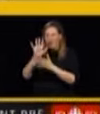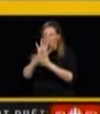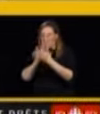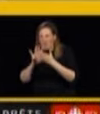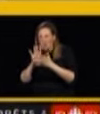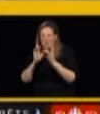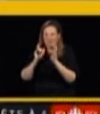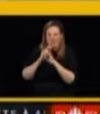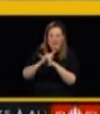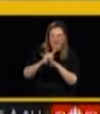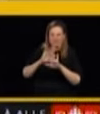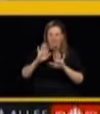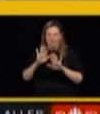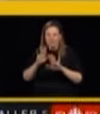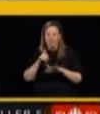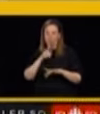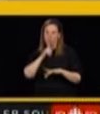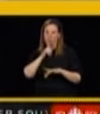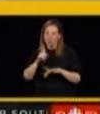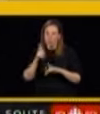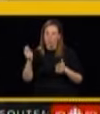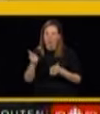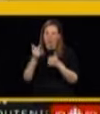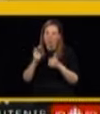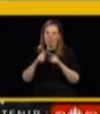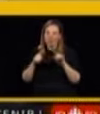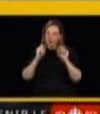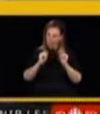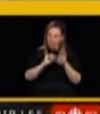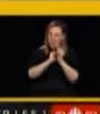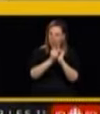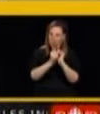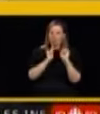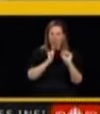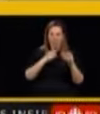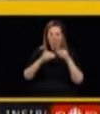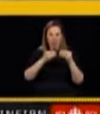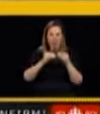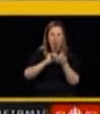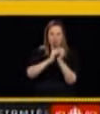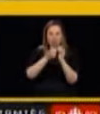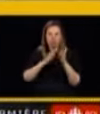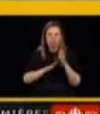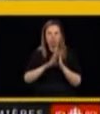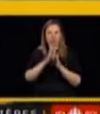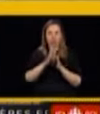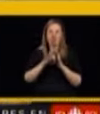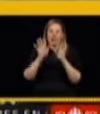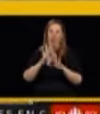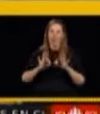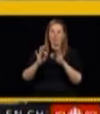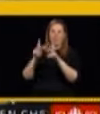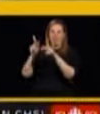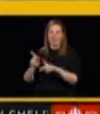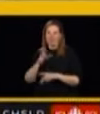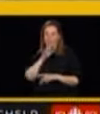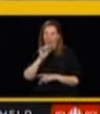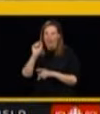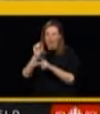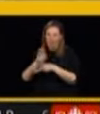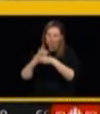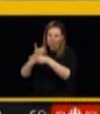définies, et on va s'ajuster. Mais je pense qu'on doit ça à nos aînés, de faire cet